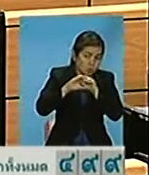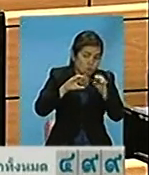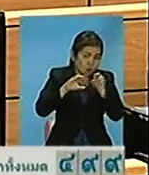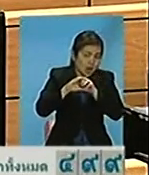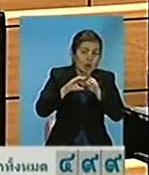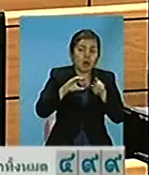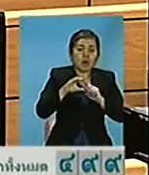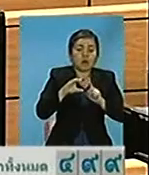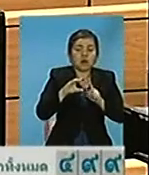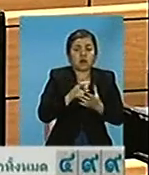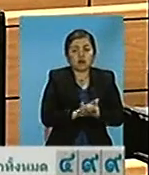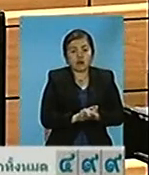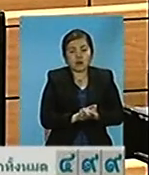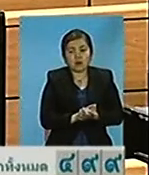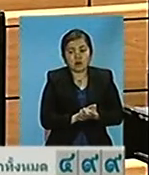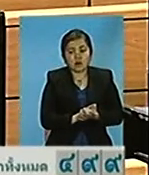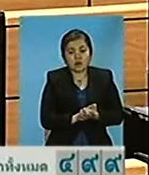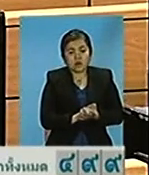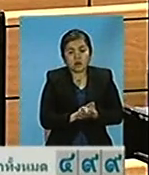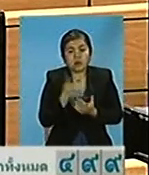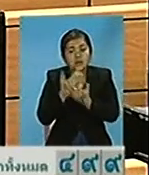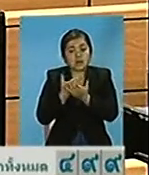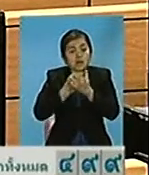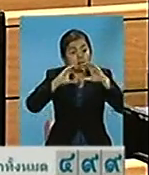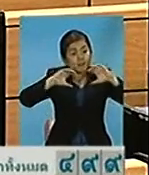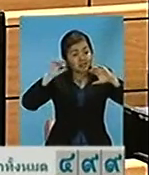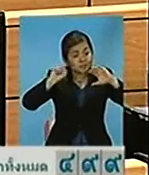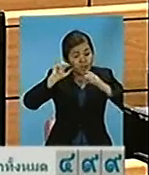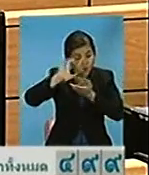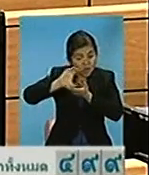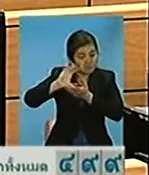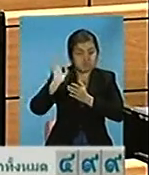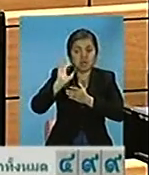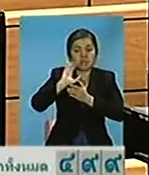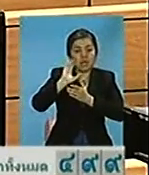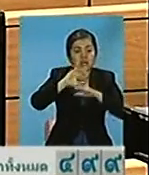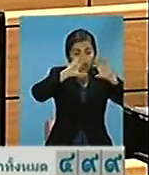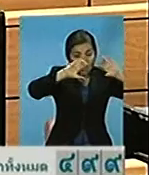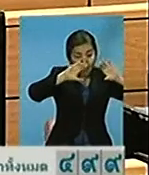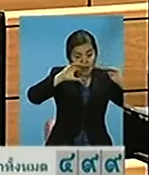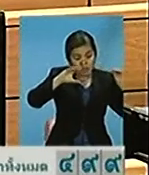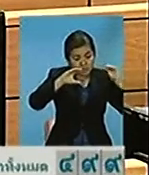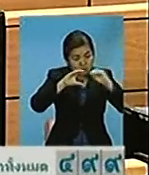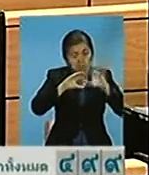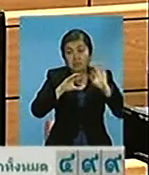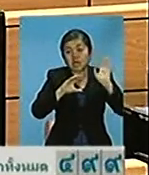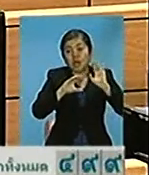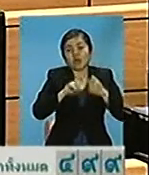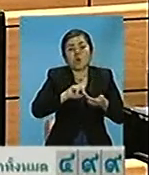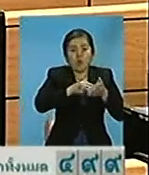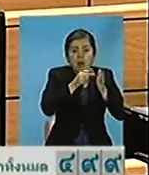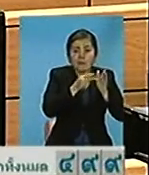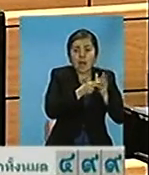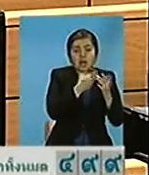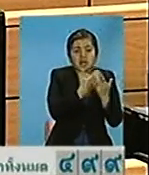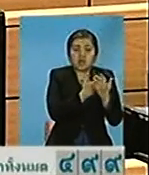นี้ไม่ใช่เป็นเงินของทางรัฐบาลสนับสนุนมาเลยครับเป็นเงินที่เกษตรกรไป